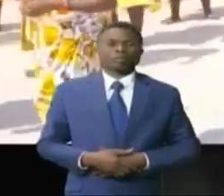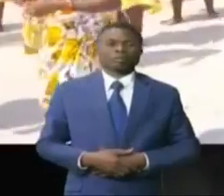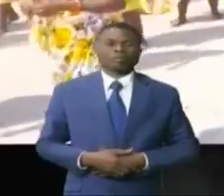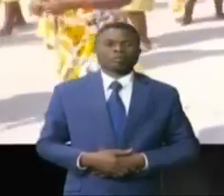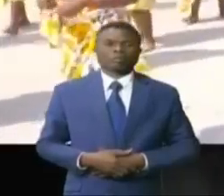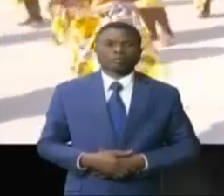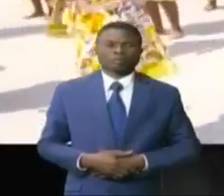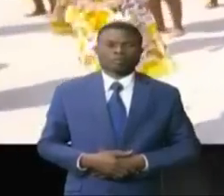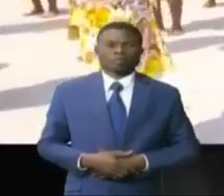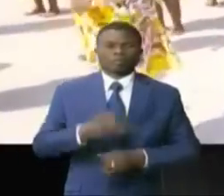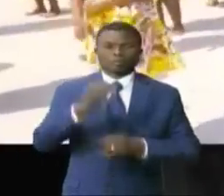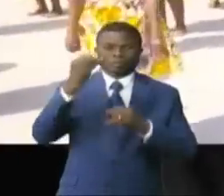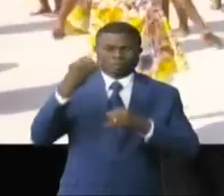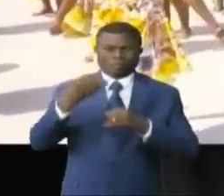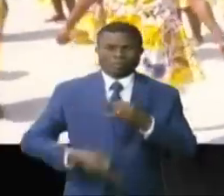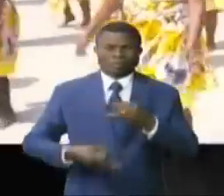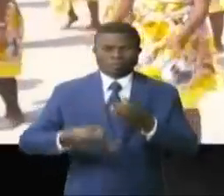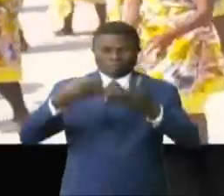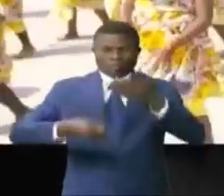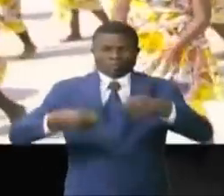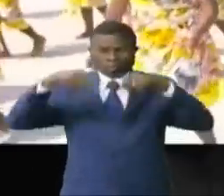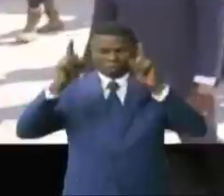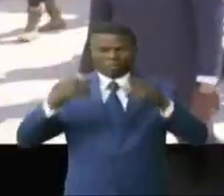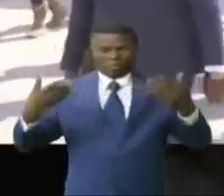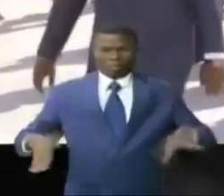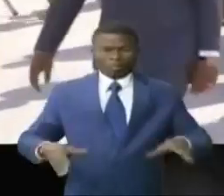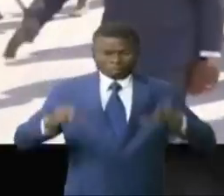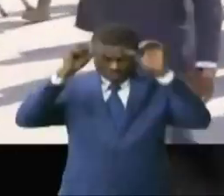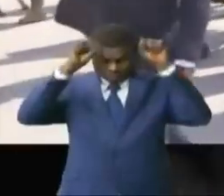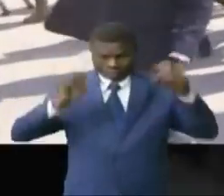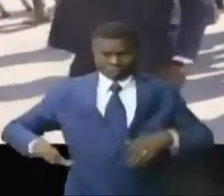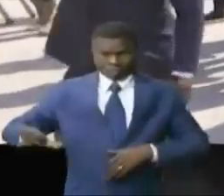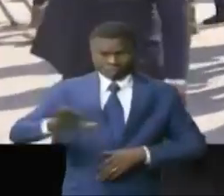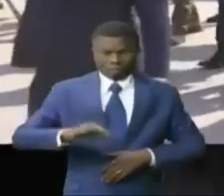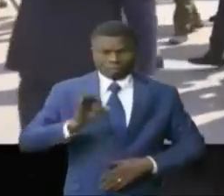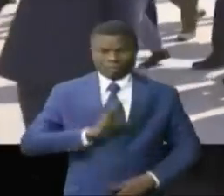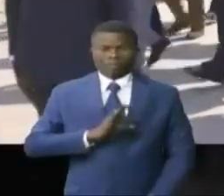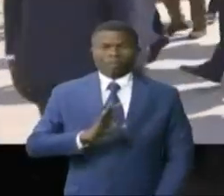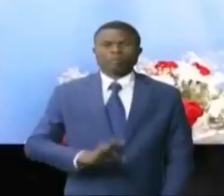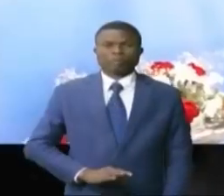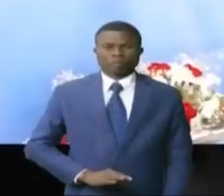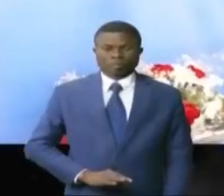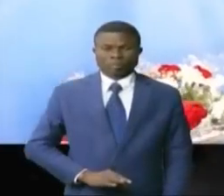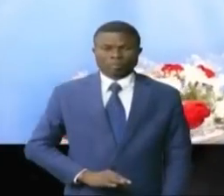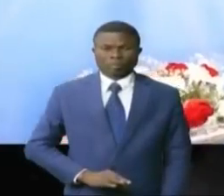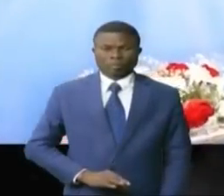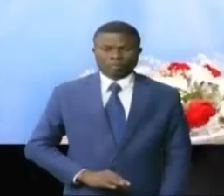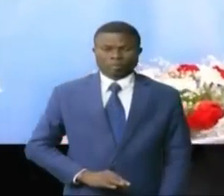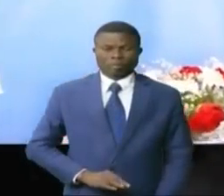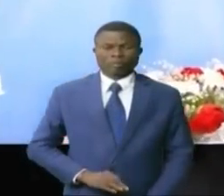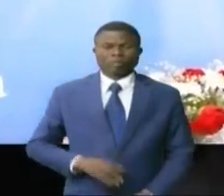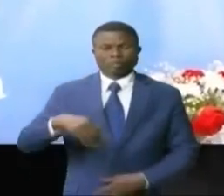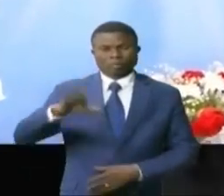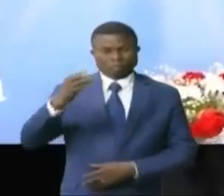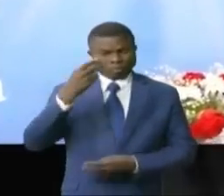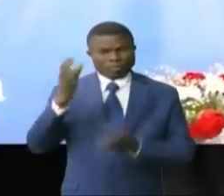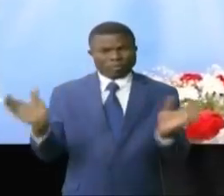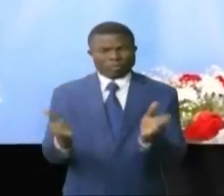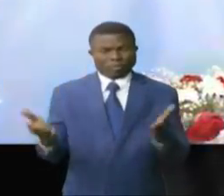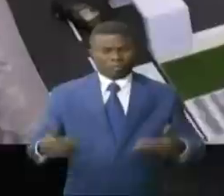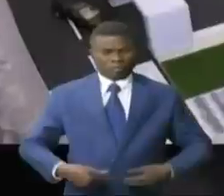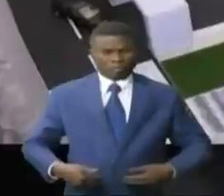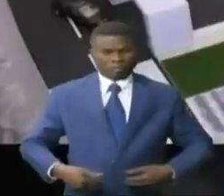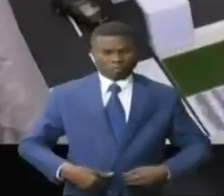Après avoir clôturé la 7e édition d'Expo Béton, le président de la République, Félix-Antoine Tshisekedi Tshilombo, s'en est allé encourager les